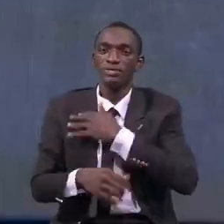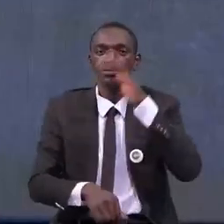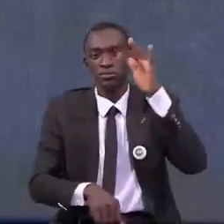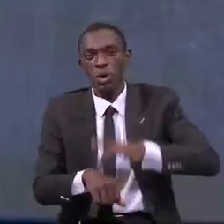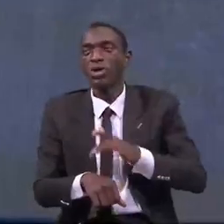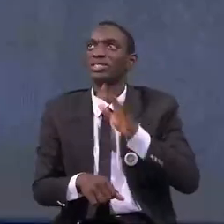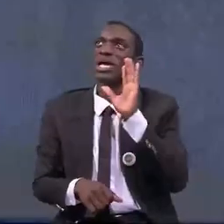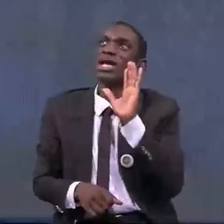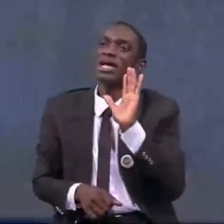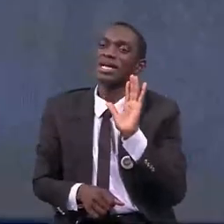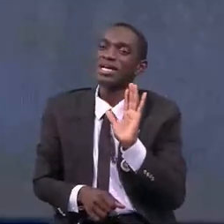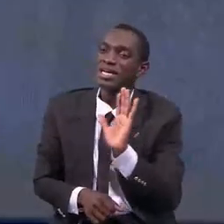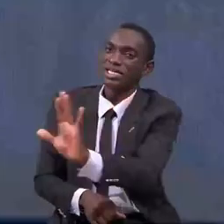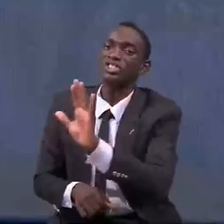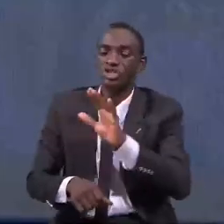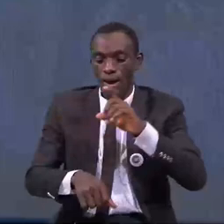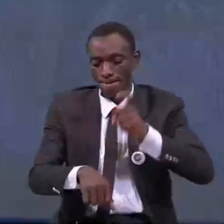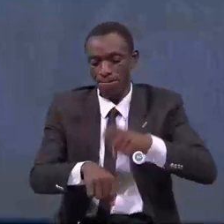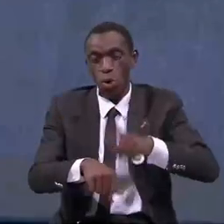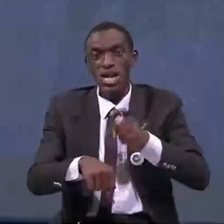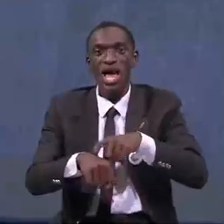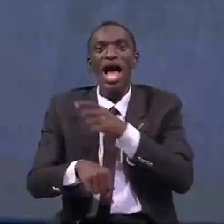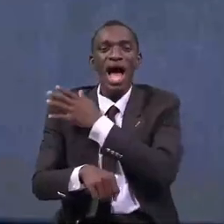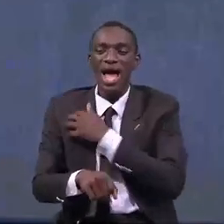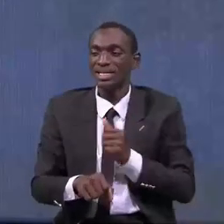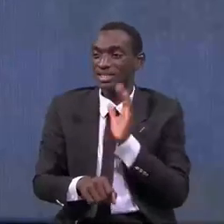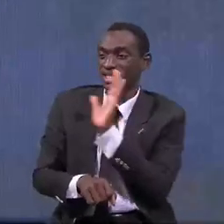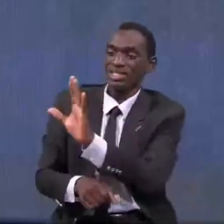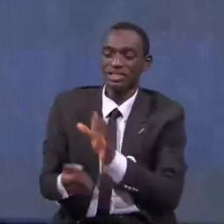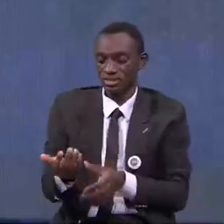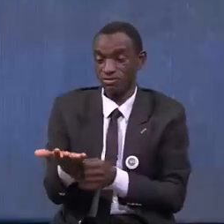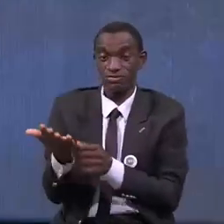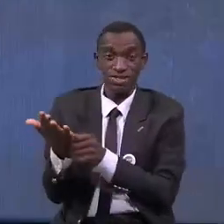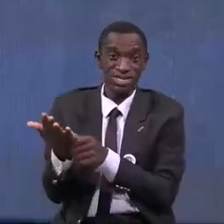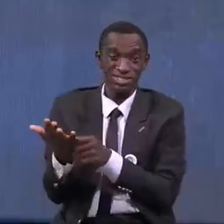2 job 25 mais